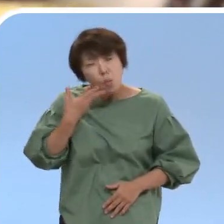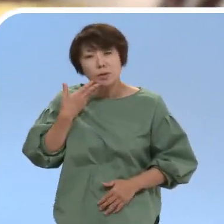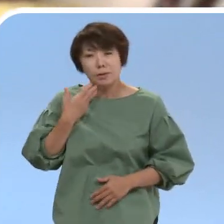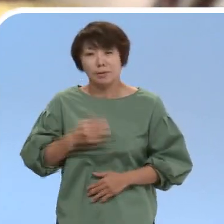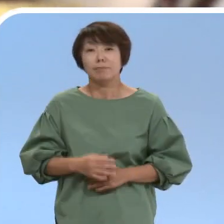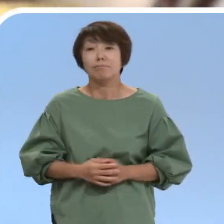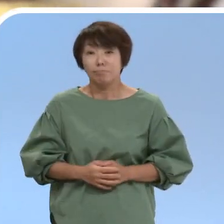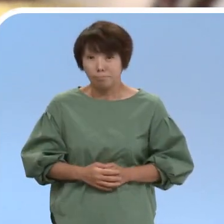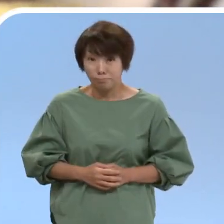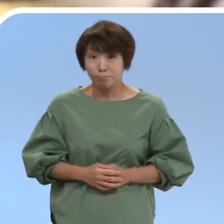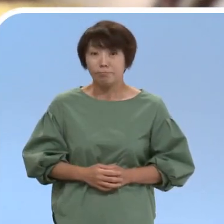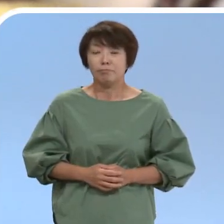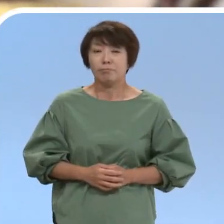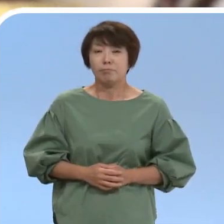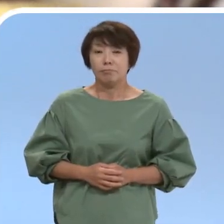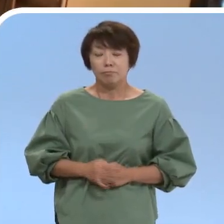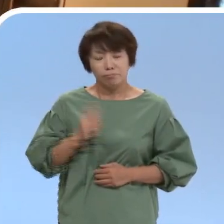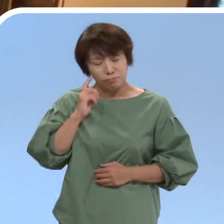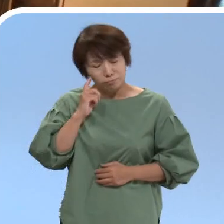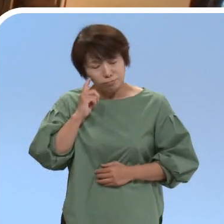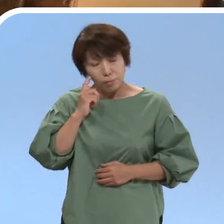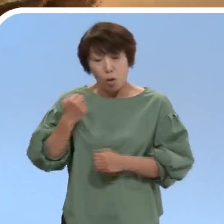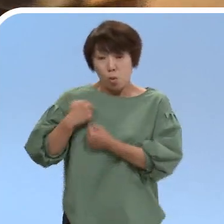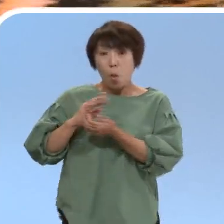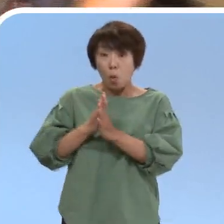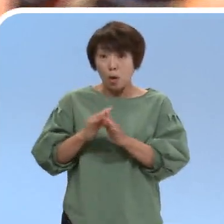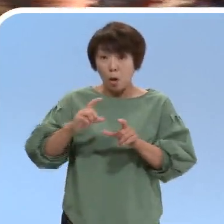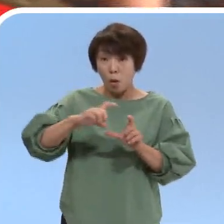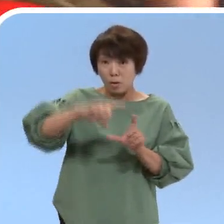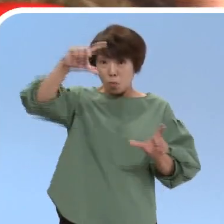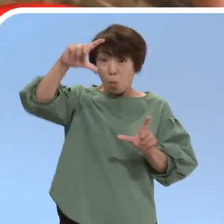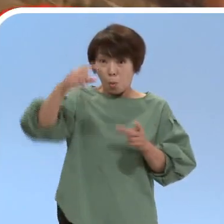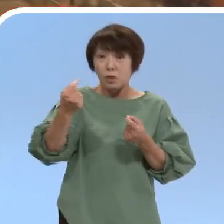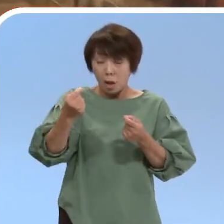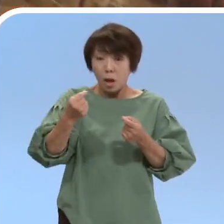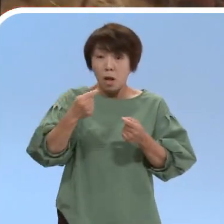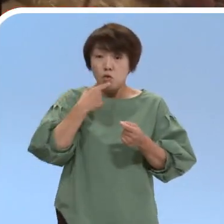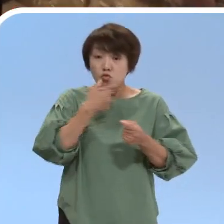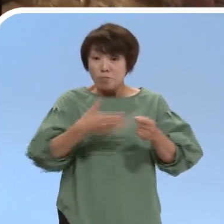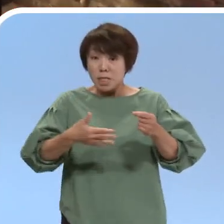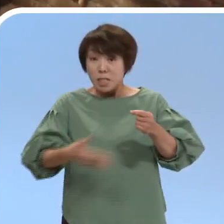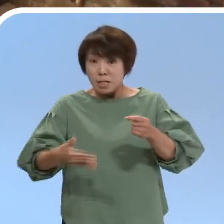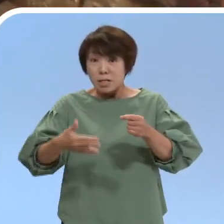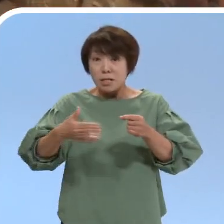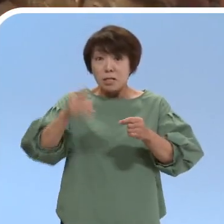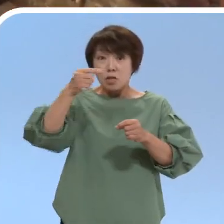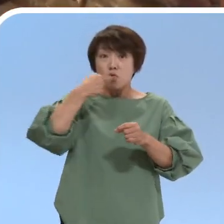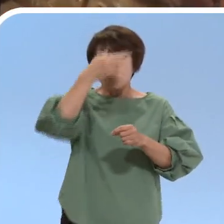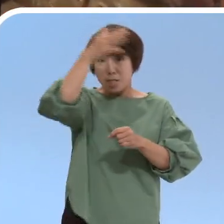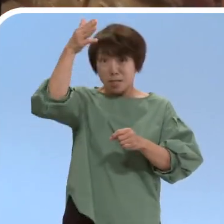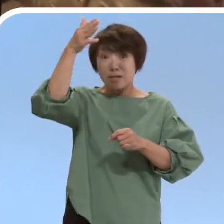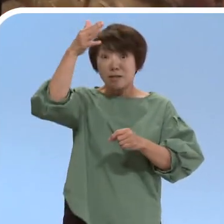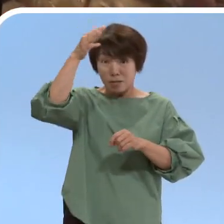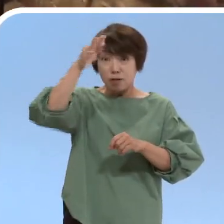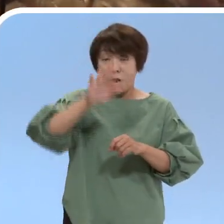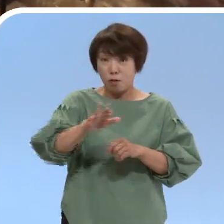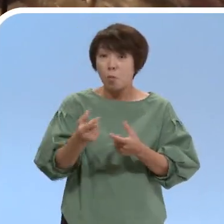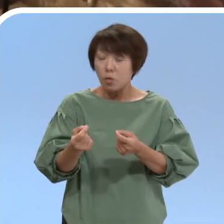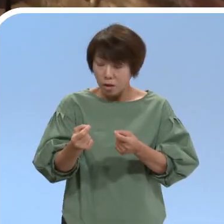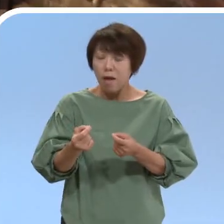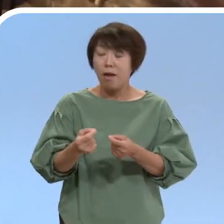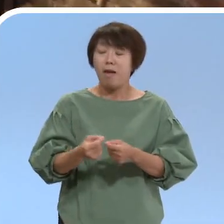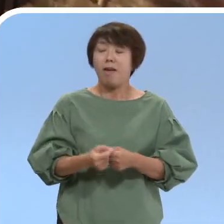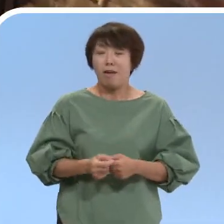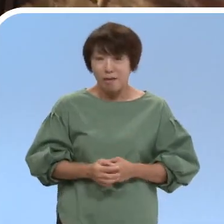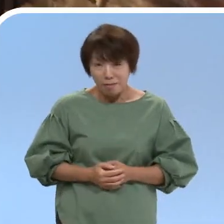美味しい。考えたら兵庫県って広いですよね。 広いです。 瀬戸内海の方と日本海なんですから。ち